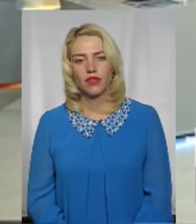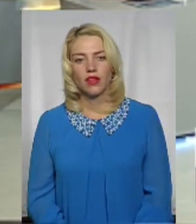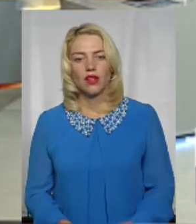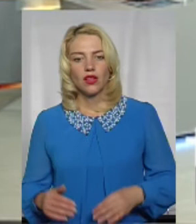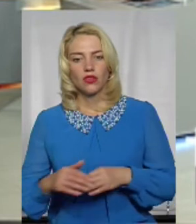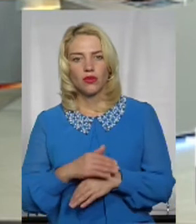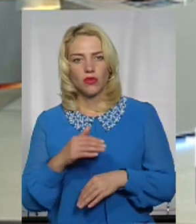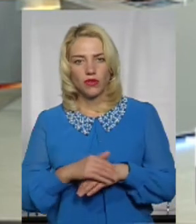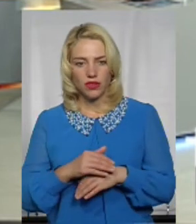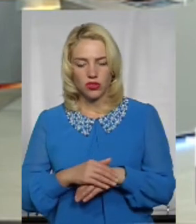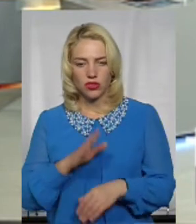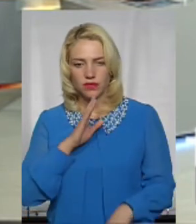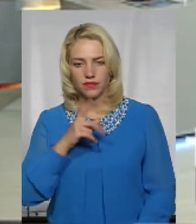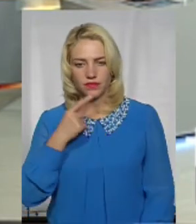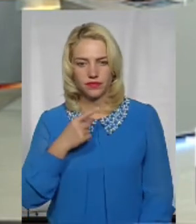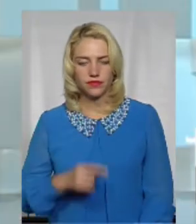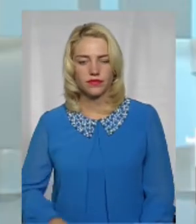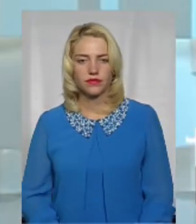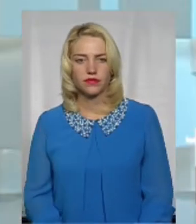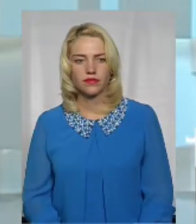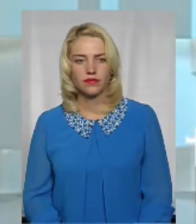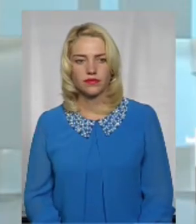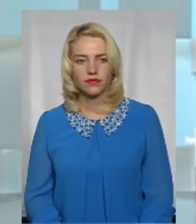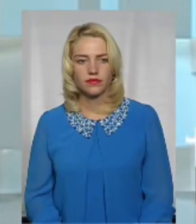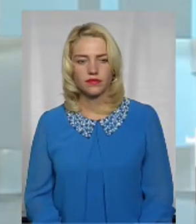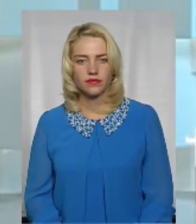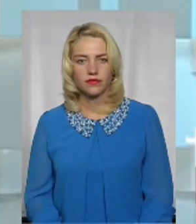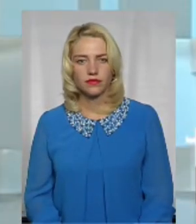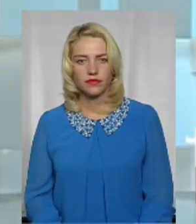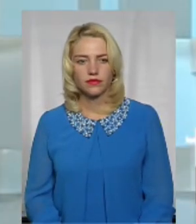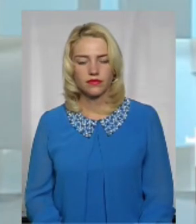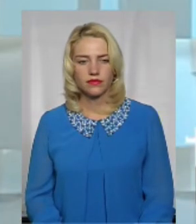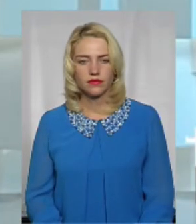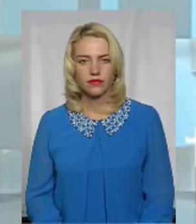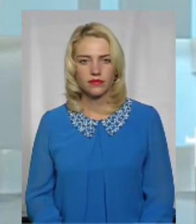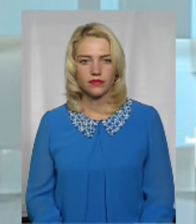Доброго вечора. Добрий вечір, будь ласка, ставте питання.